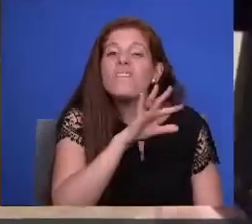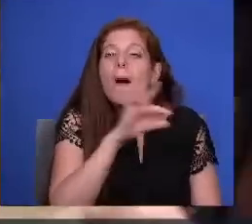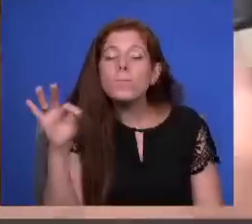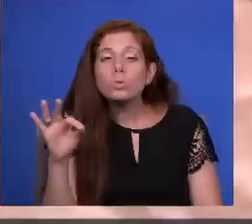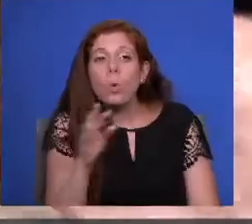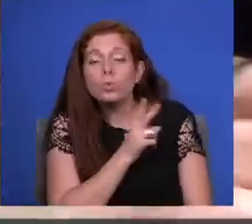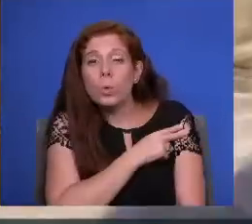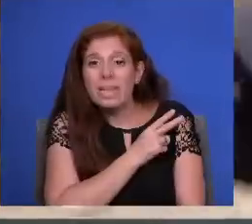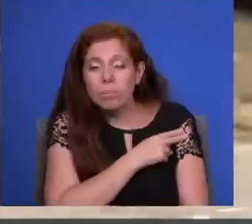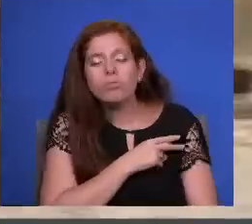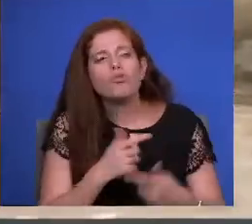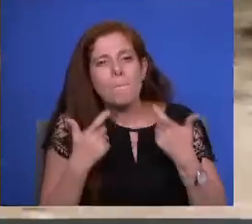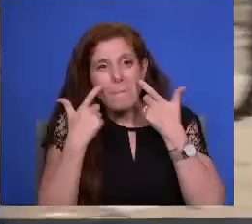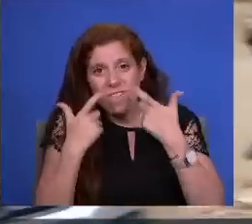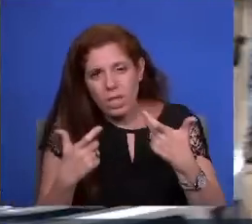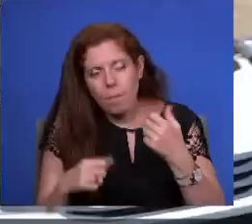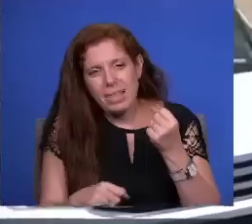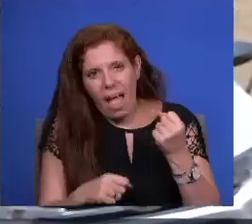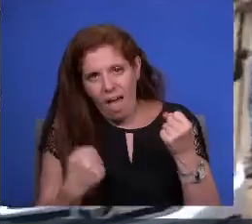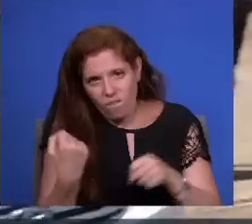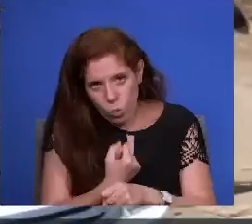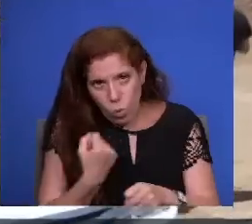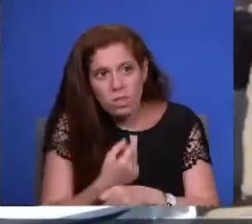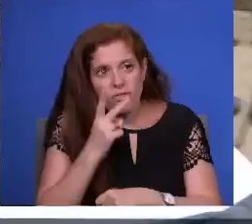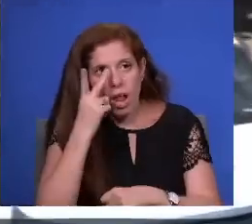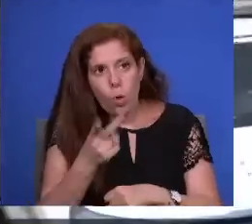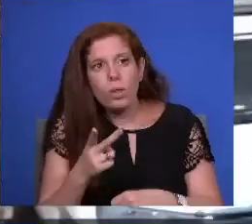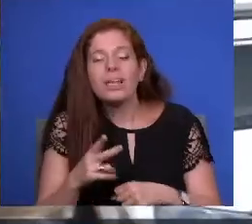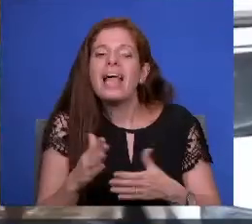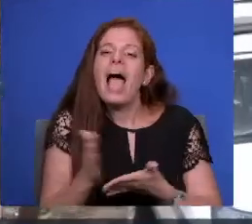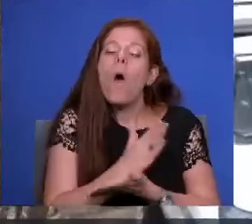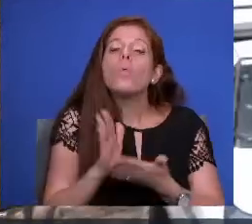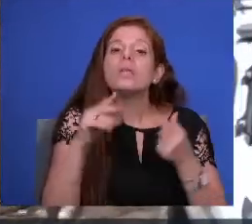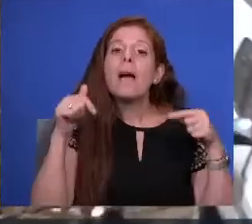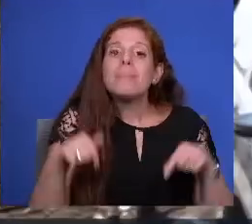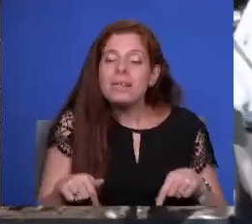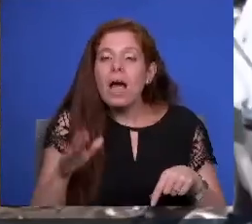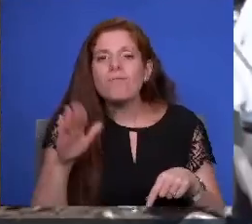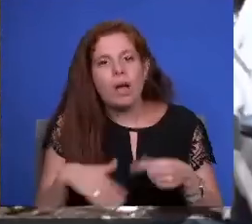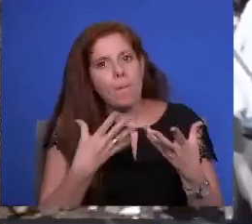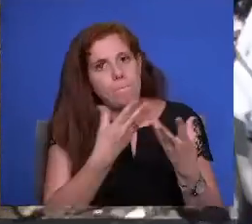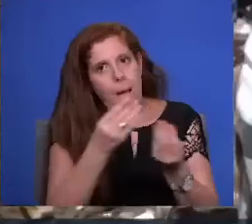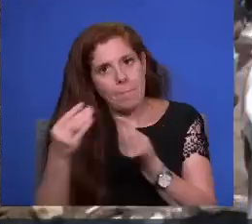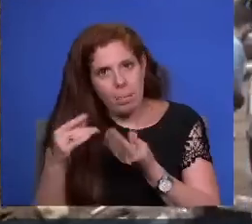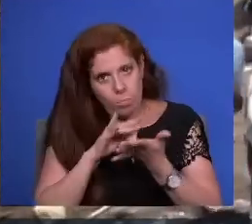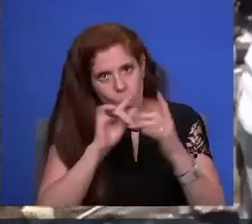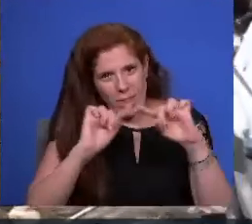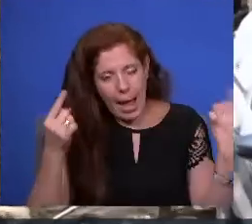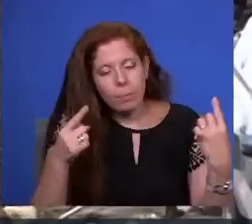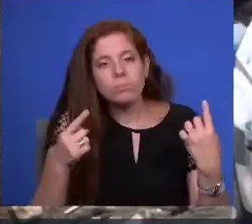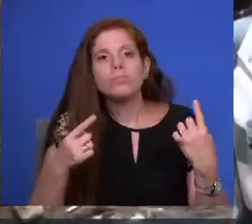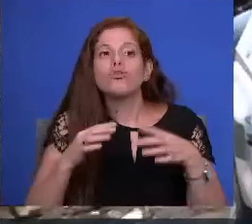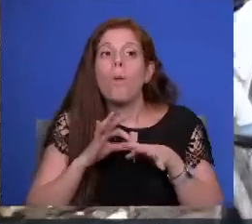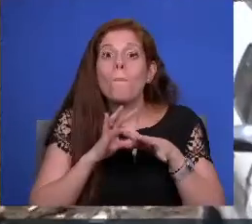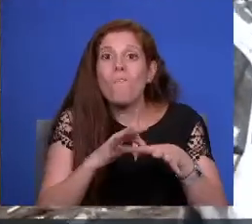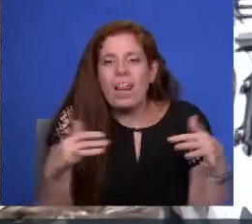שוטרים שמאבטחים את העבודות. אפשר לראות את ההיערכות הגדולה גם כאן וגם בהרבה מאוד צירים שמובילים אל האזור הזה.